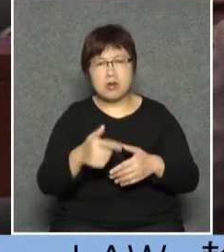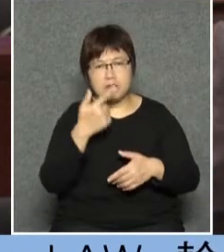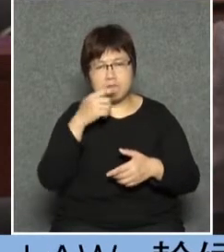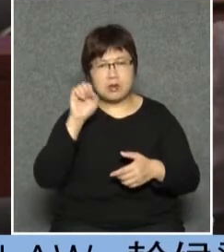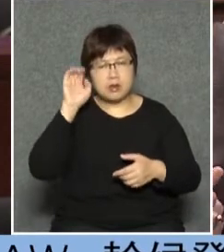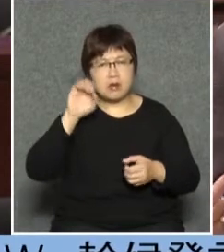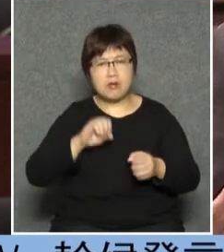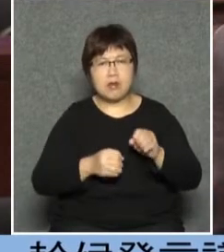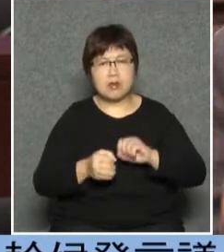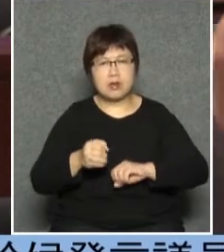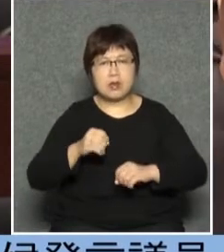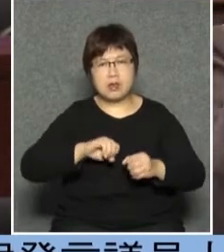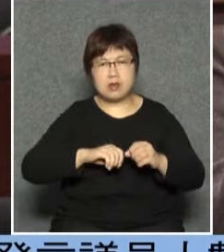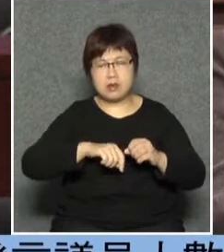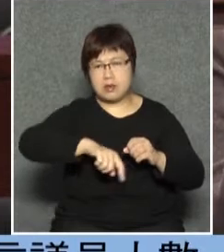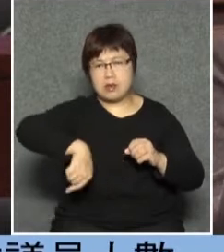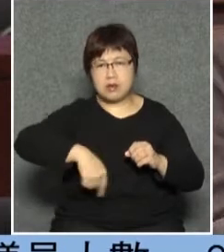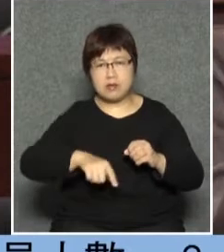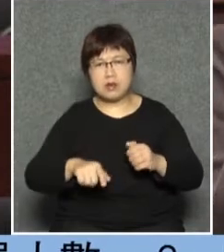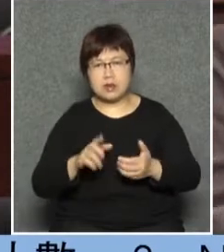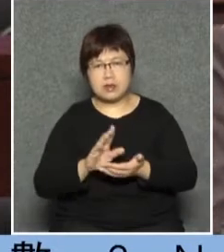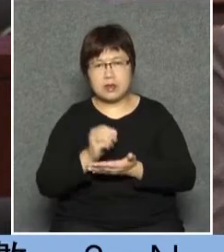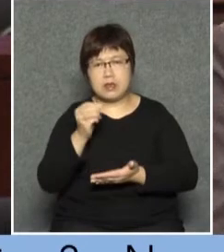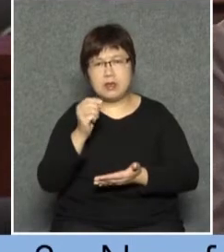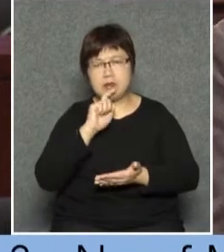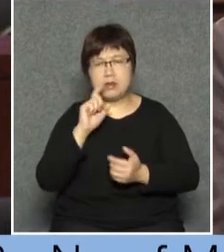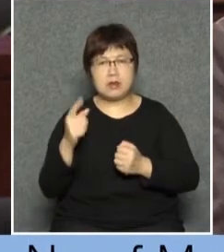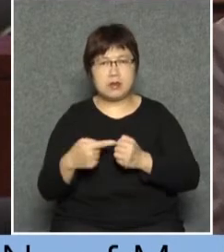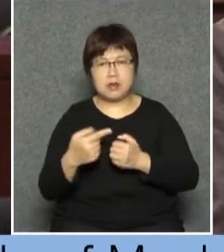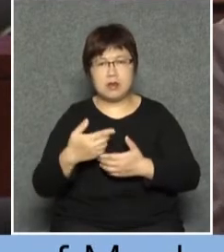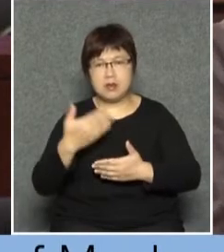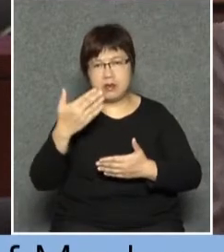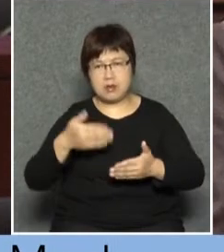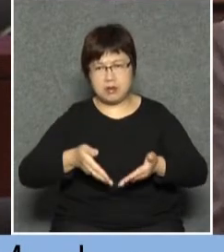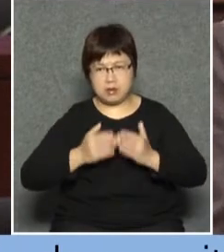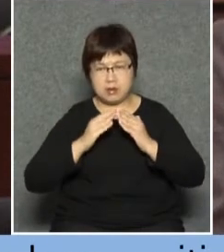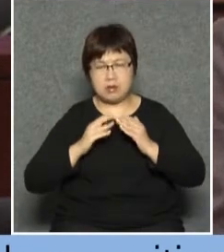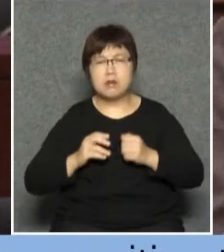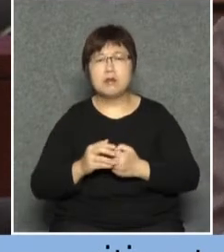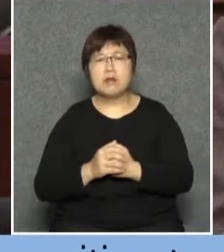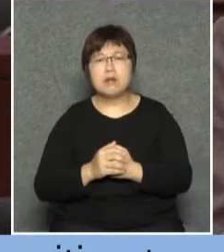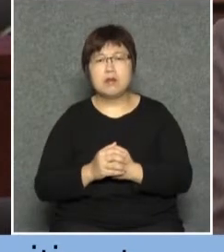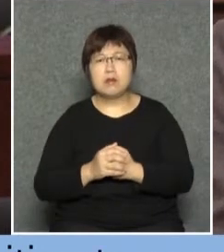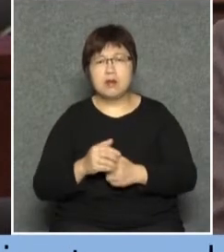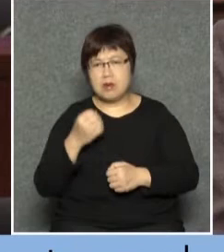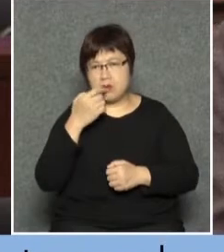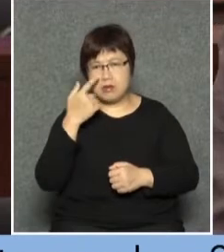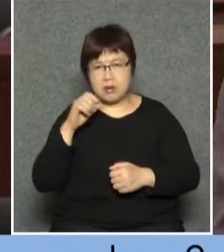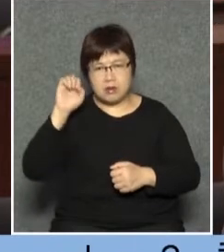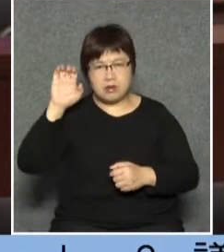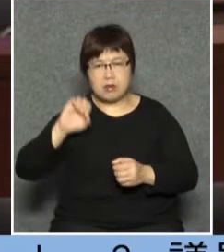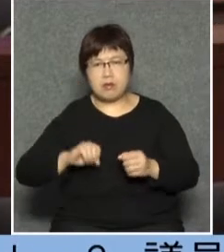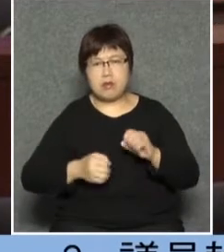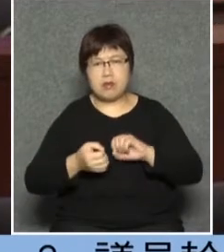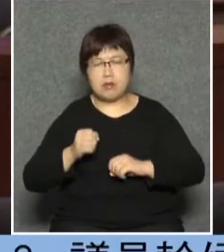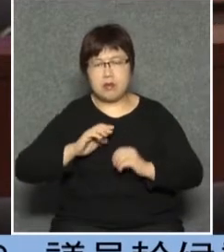七年之后才说有第一座的大楼落成。其实香港创新科技发展成